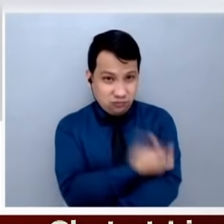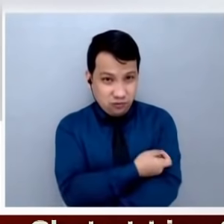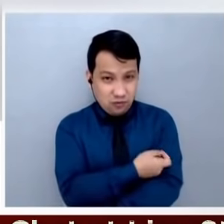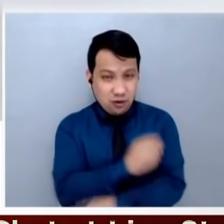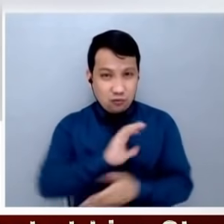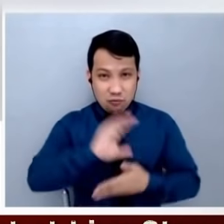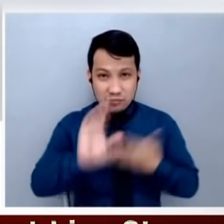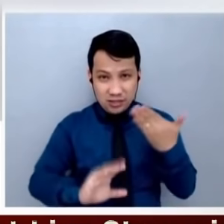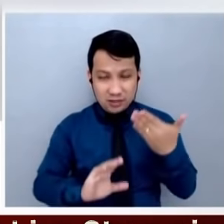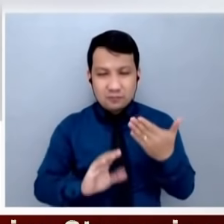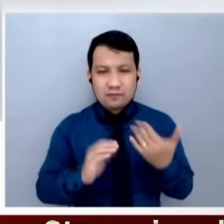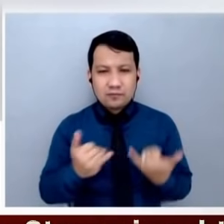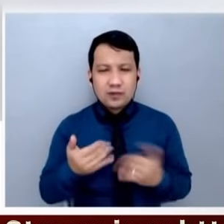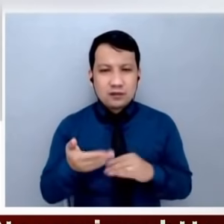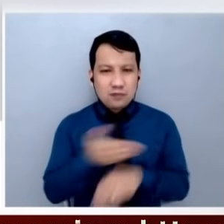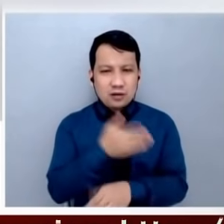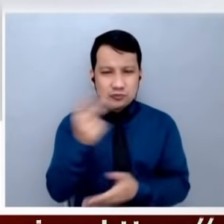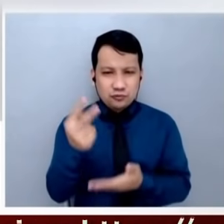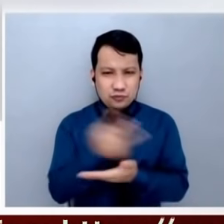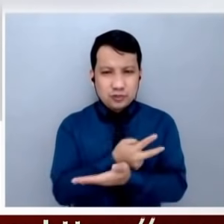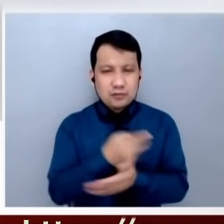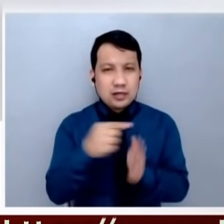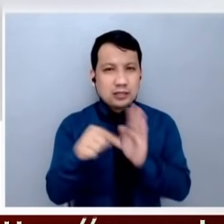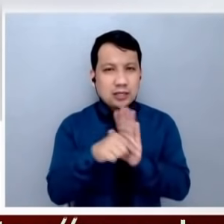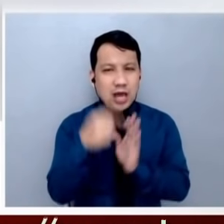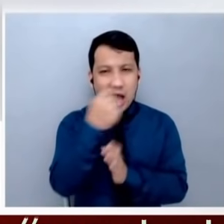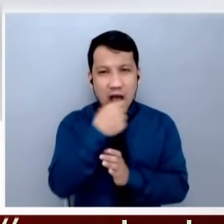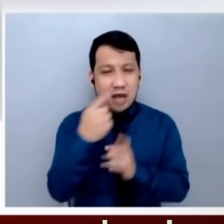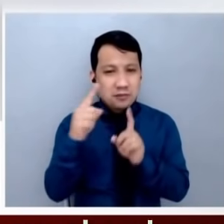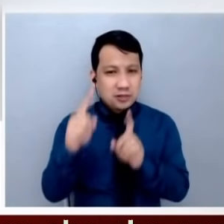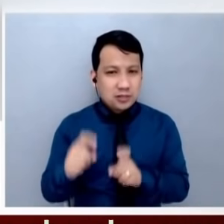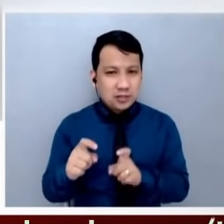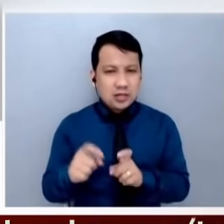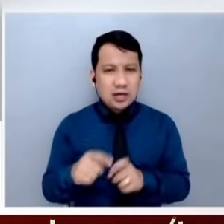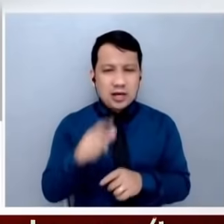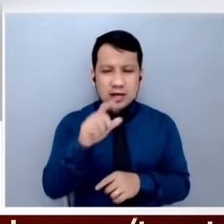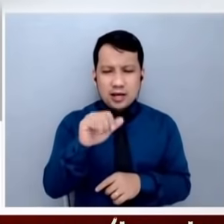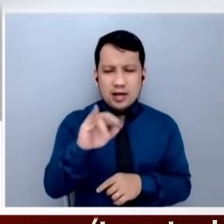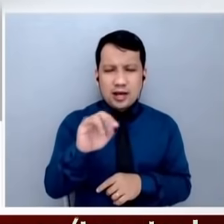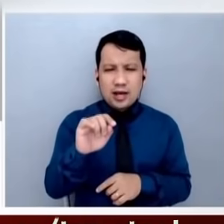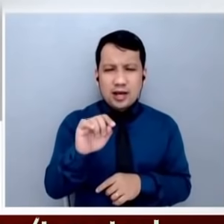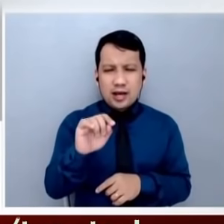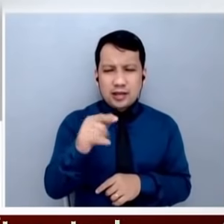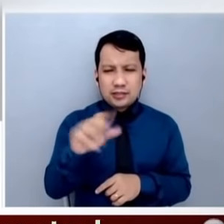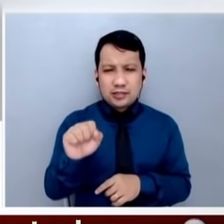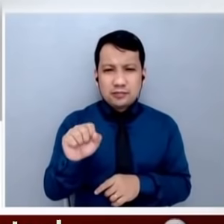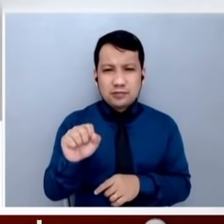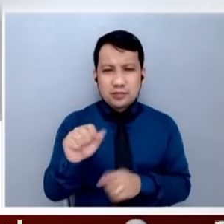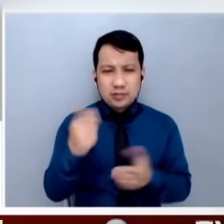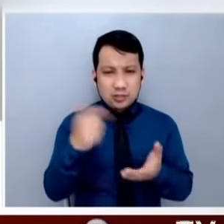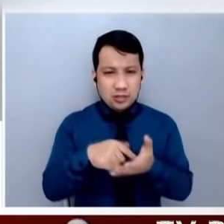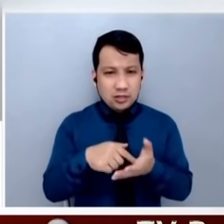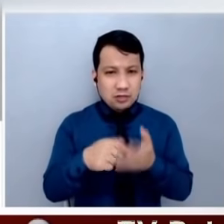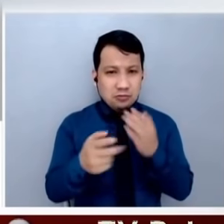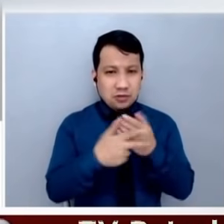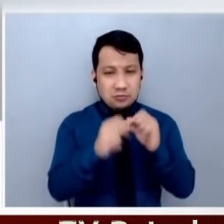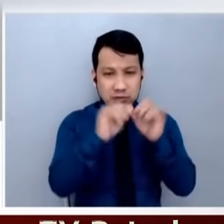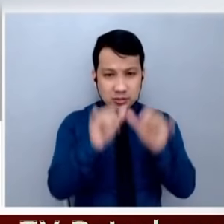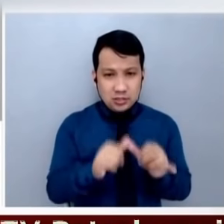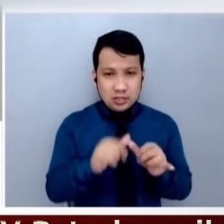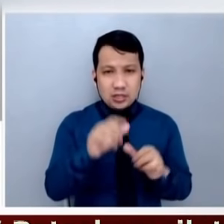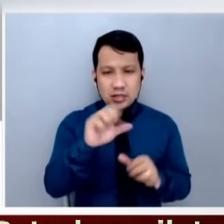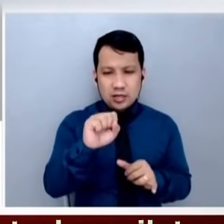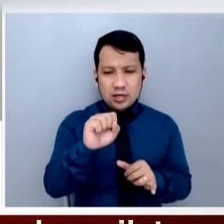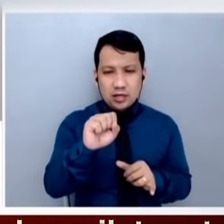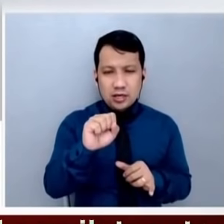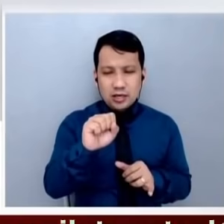biyahe. Kailangan din ng negatibong resulta ng RT-PCR o antigen test at rehistrado sa travel management system na S-Pass para